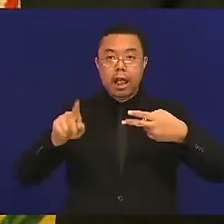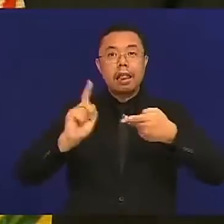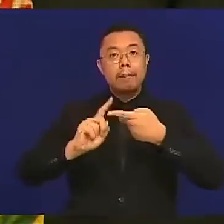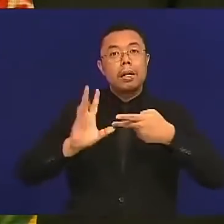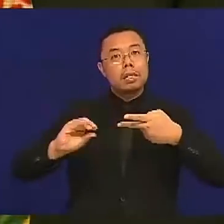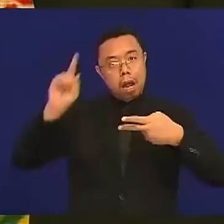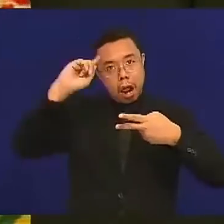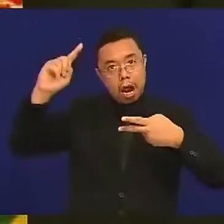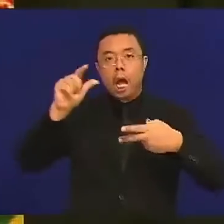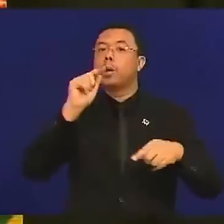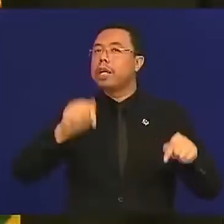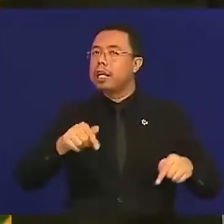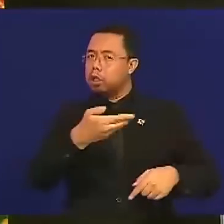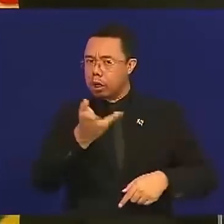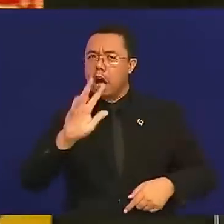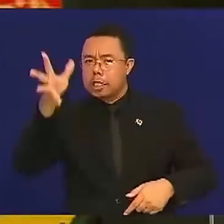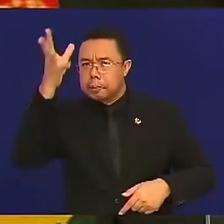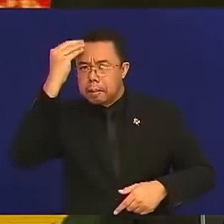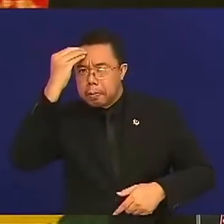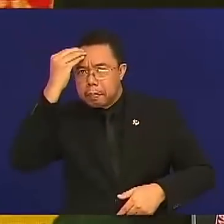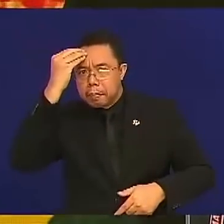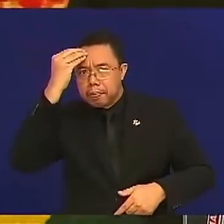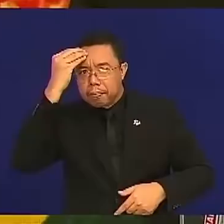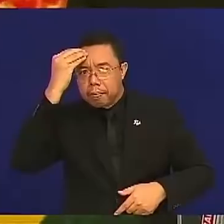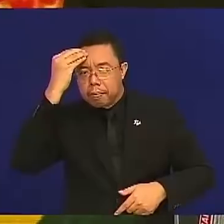Oleh sebab itu, saudaraku sekalian harus dipahami bahwa